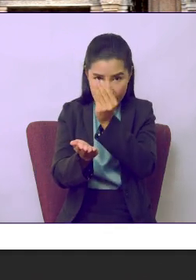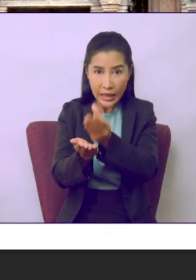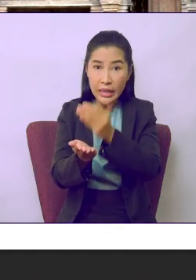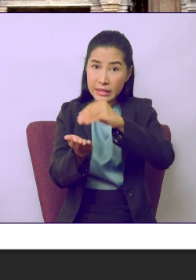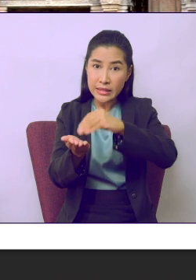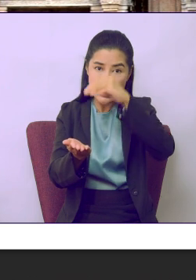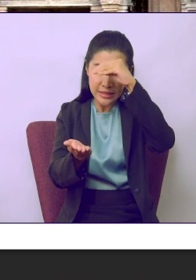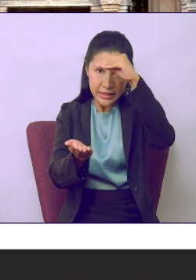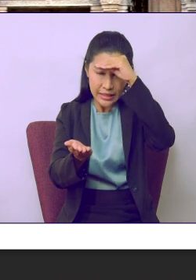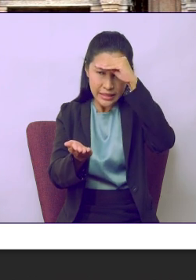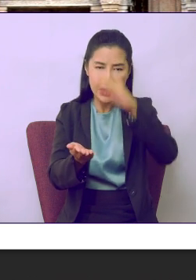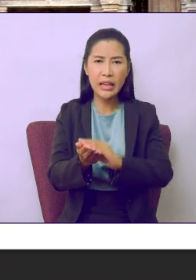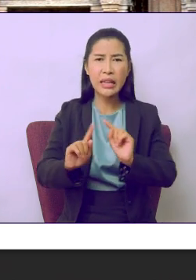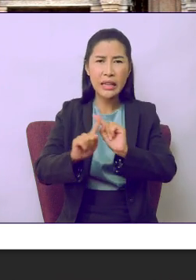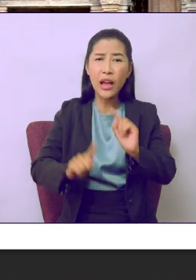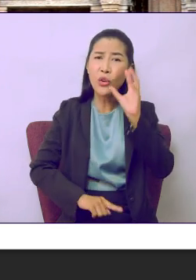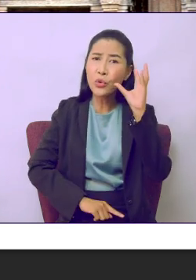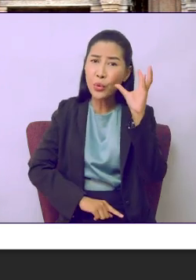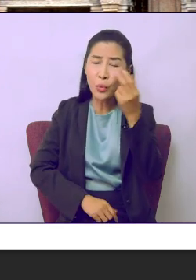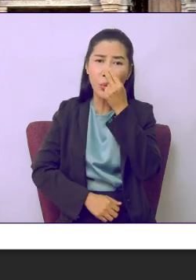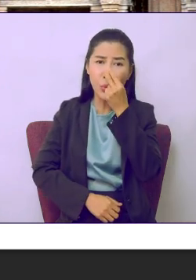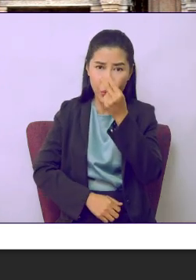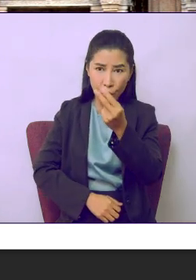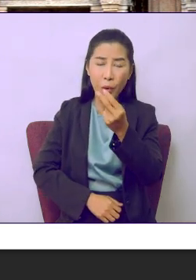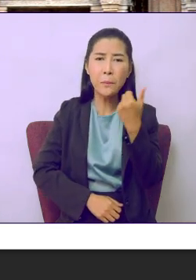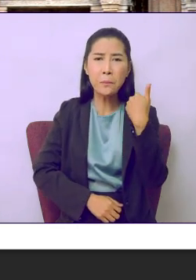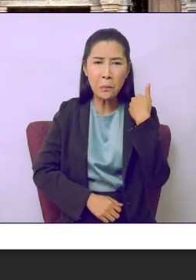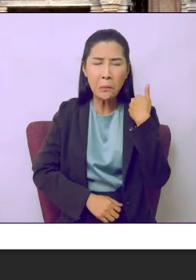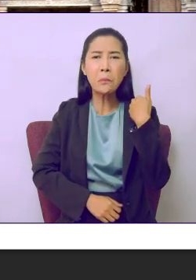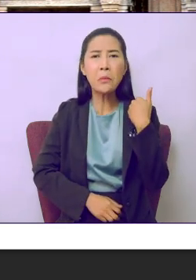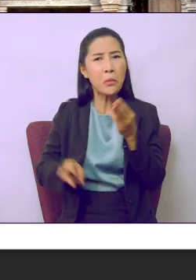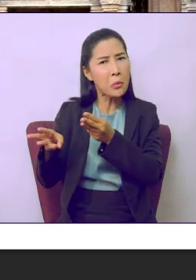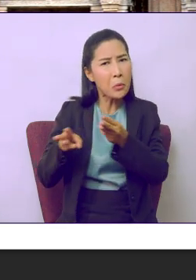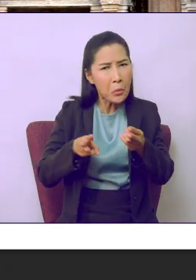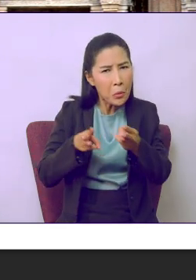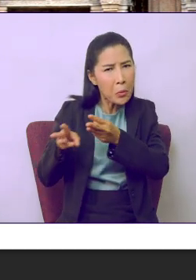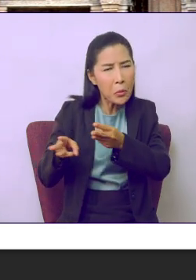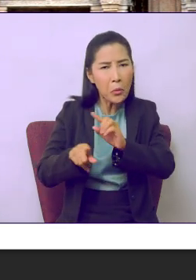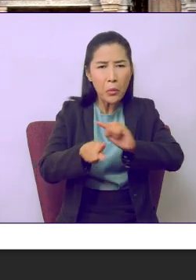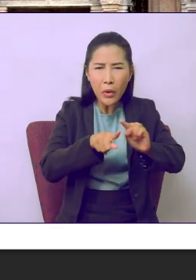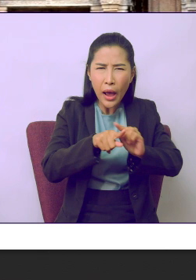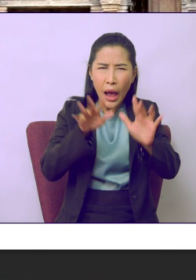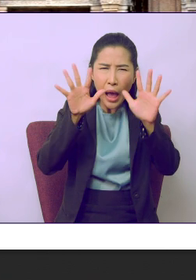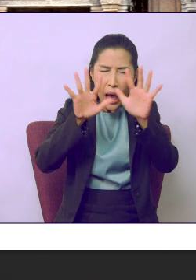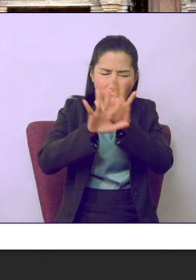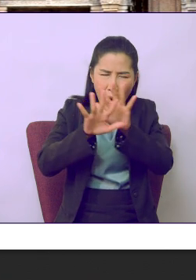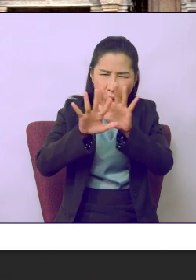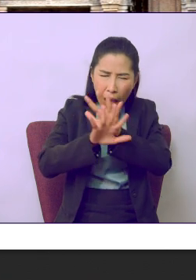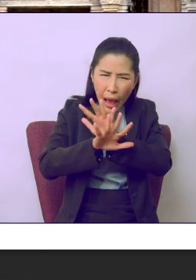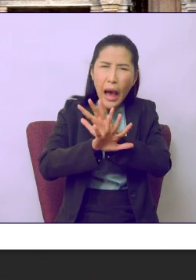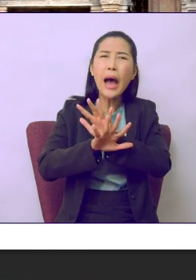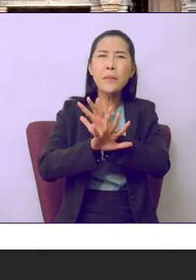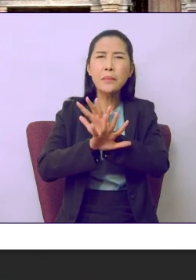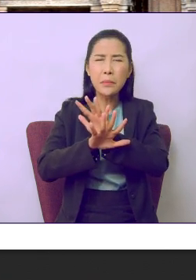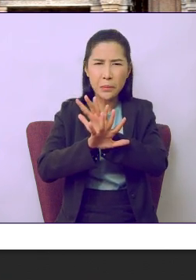ครับอ่าแต่ว่าในทั่วโลกเนี่ยเราก็จะเห็นนะครับมีท่าทางต่างๆมากมายเลยที่คล้ายๆโยคะเลยนะครับอย่าง